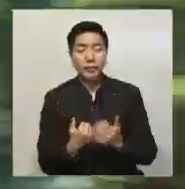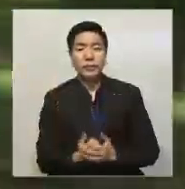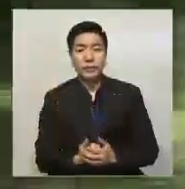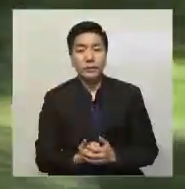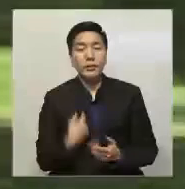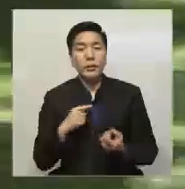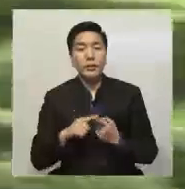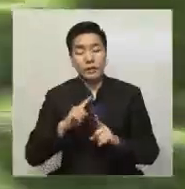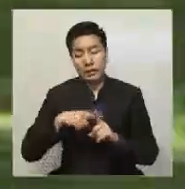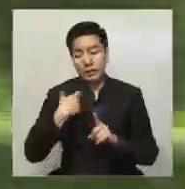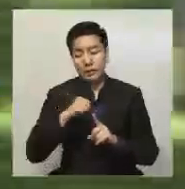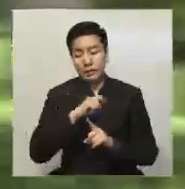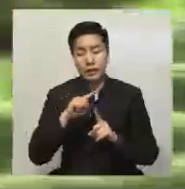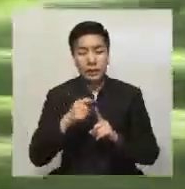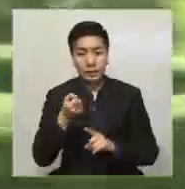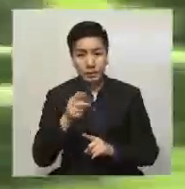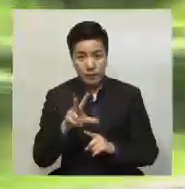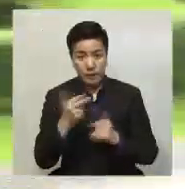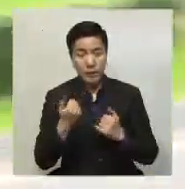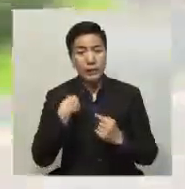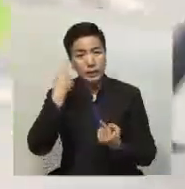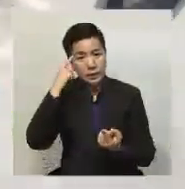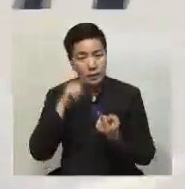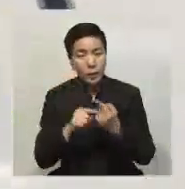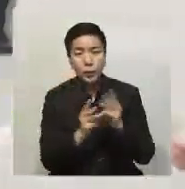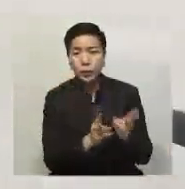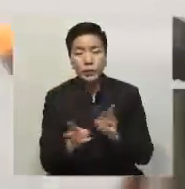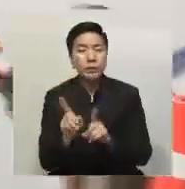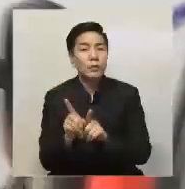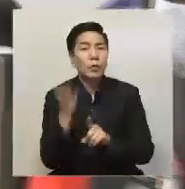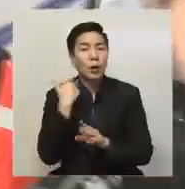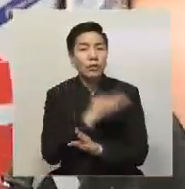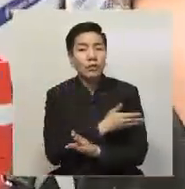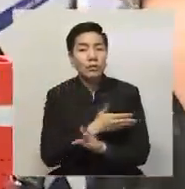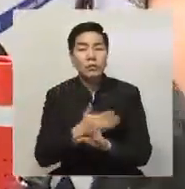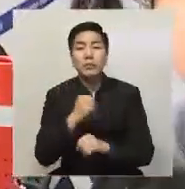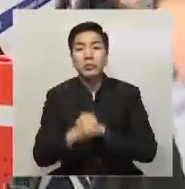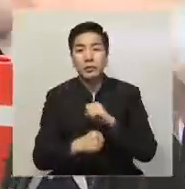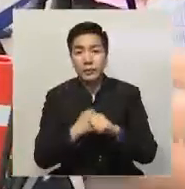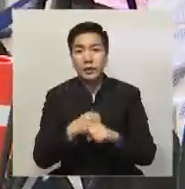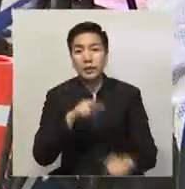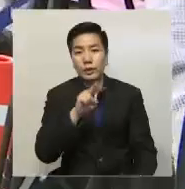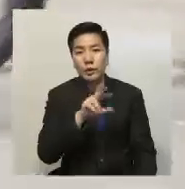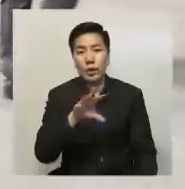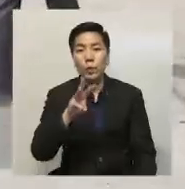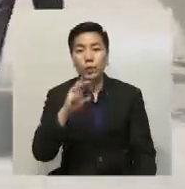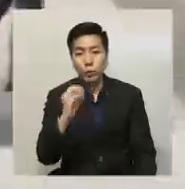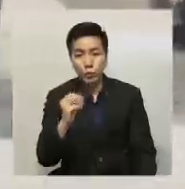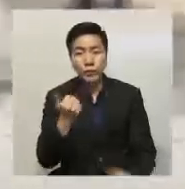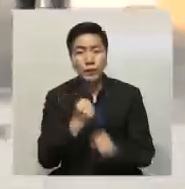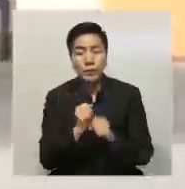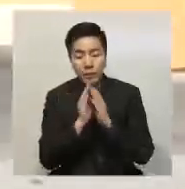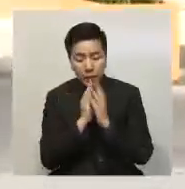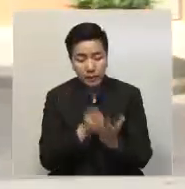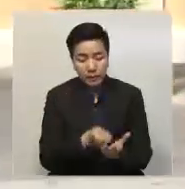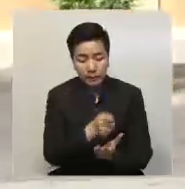มนาถบพิตร13ตุลาคมโดยยึดแนวปฏิบัติเดิมที่ได้ดำเนินการมาแล้วในปี2560เช่นพิธี